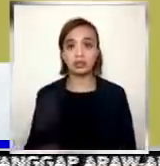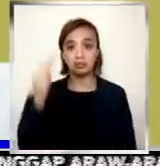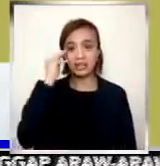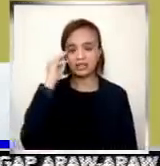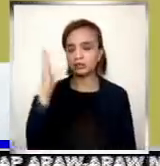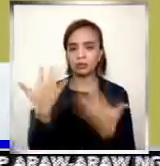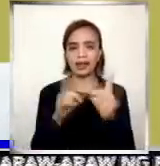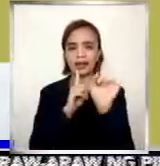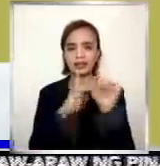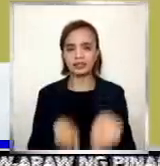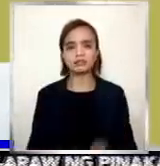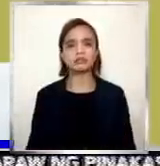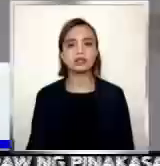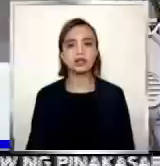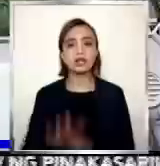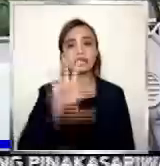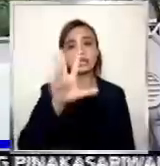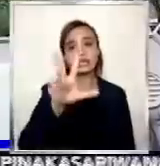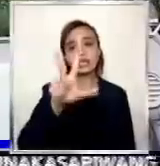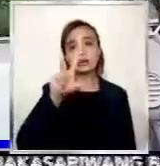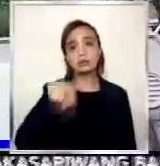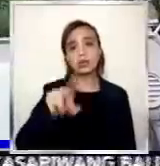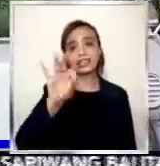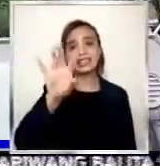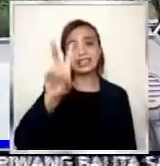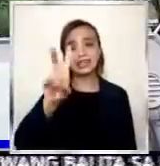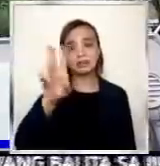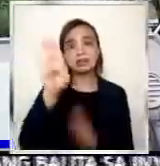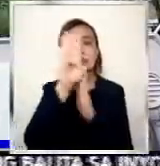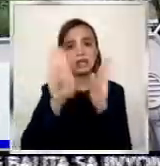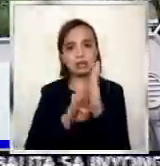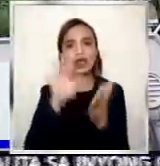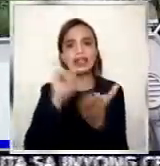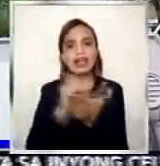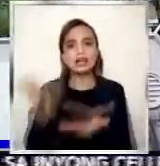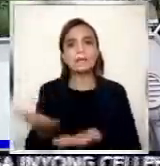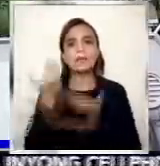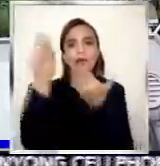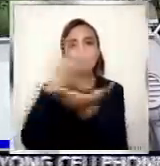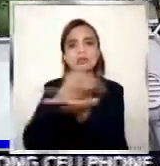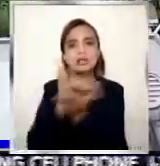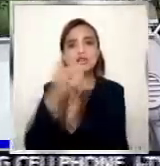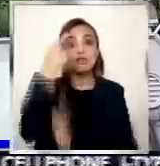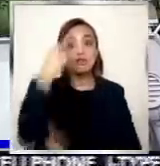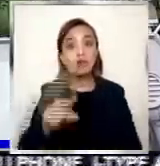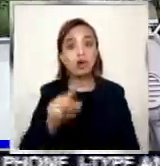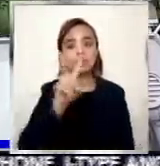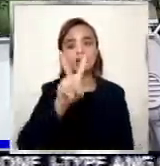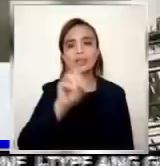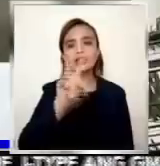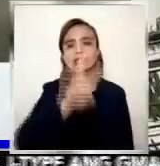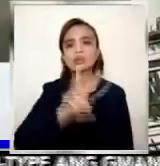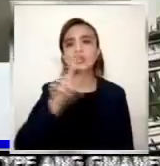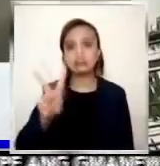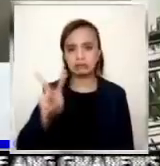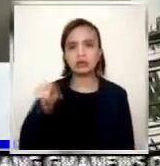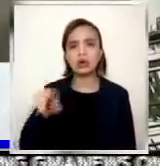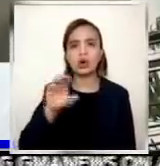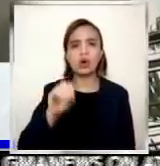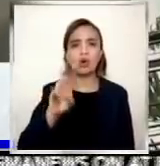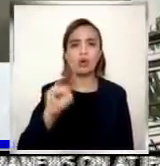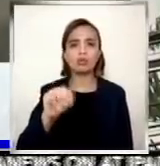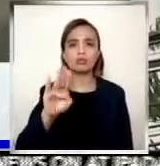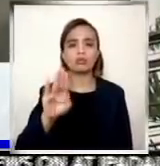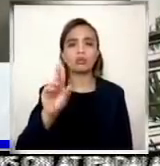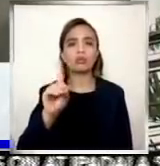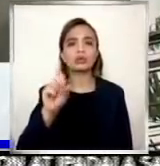3.97 billion pesos ang proposed budget para sa 2022 ng Office of the Ombudsman. Mas mababa ito